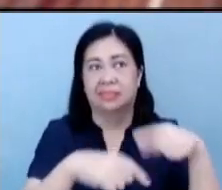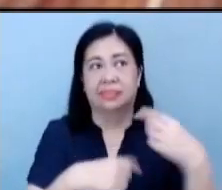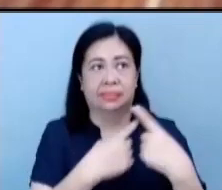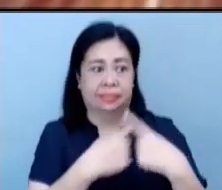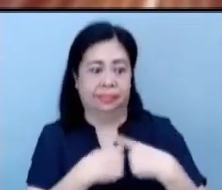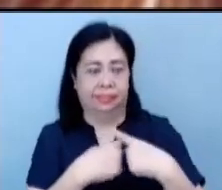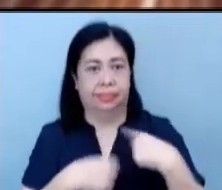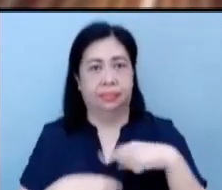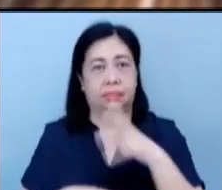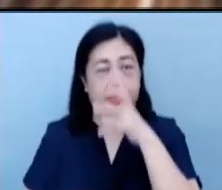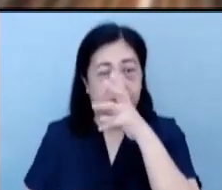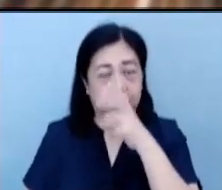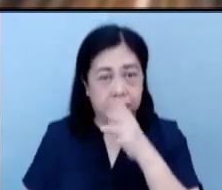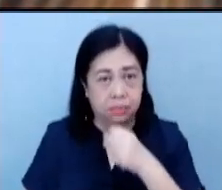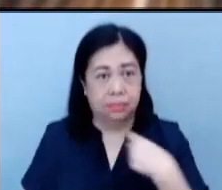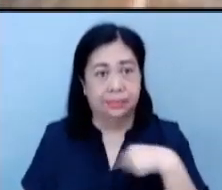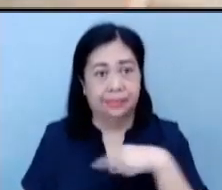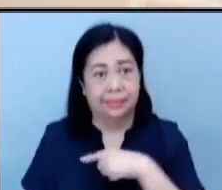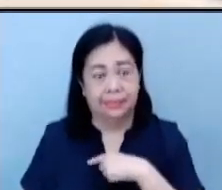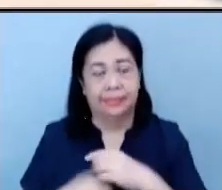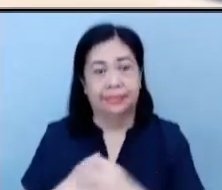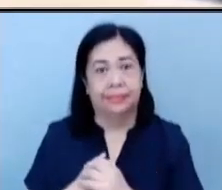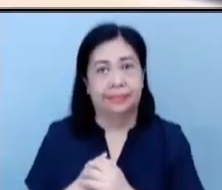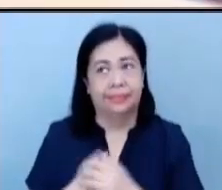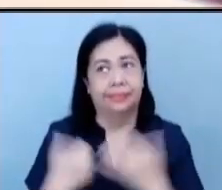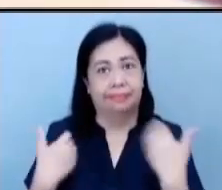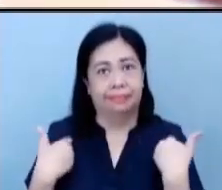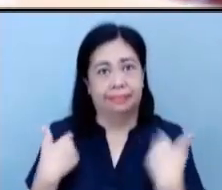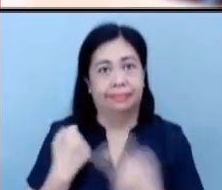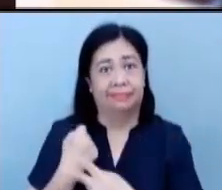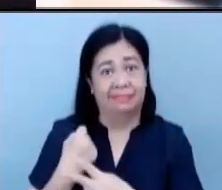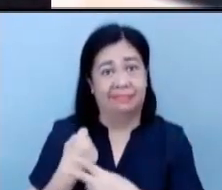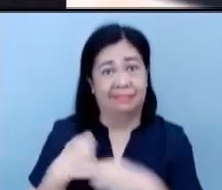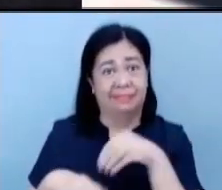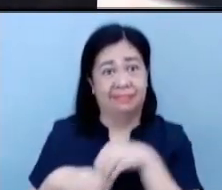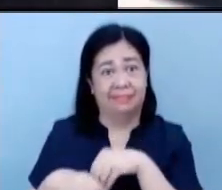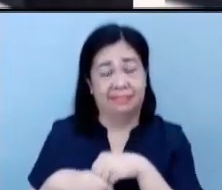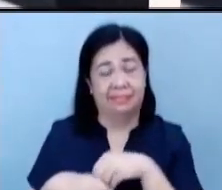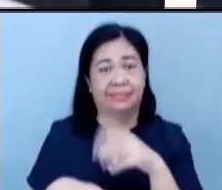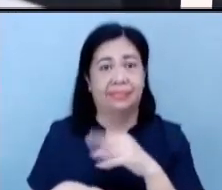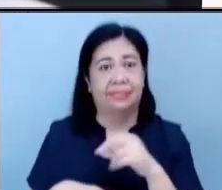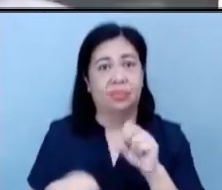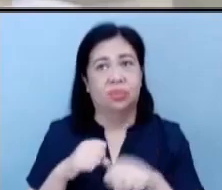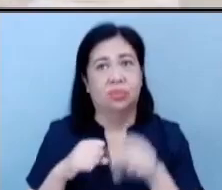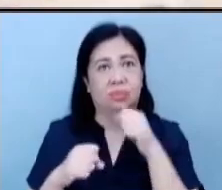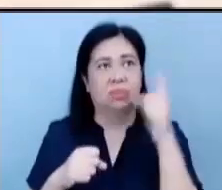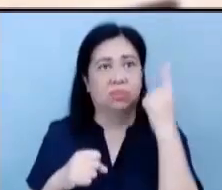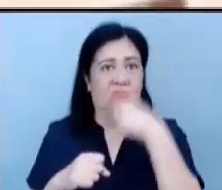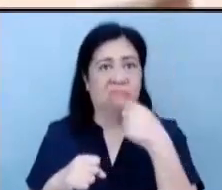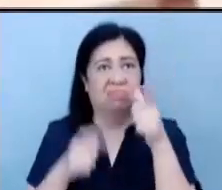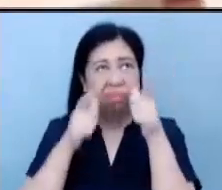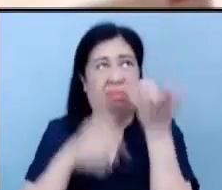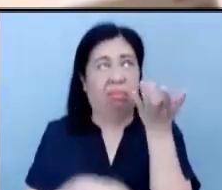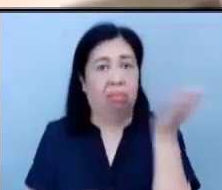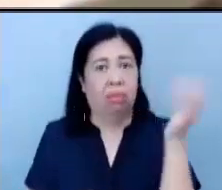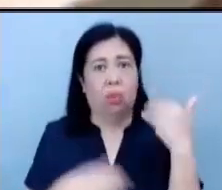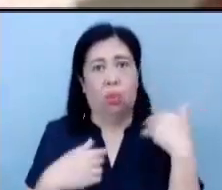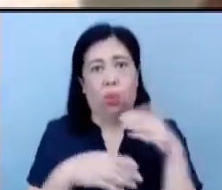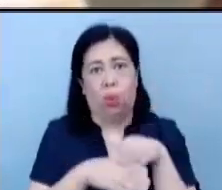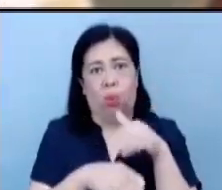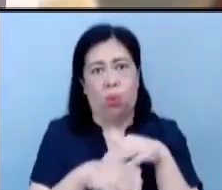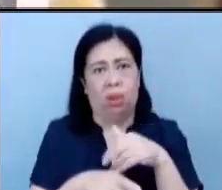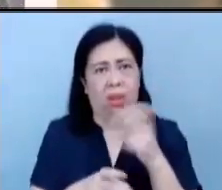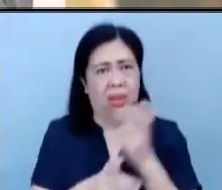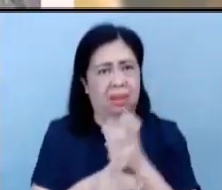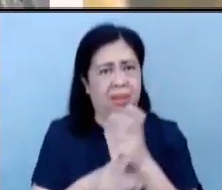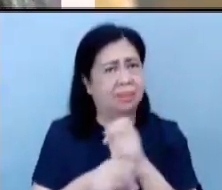pagtanda namin, may ipon at para hindi ka magmukhang kawawa. Napakahirap mag-work